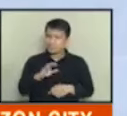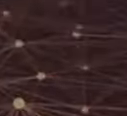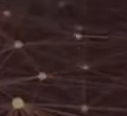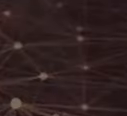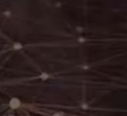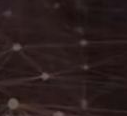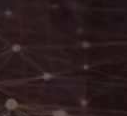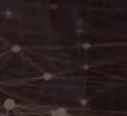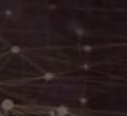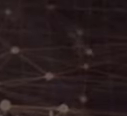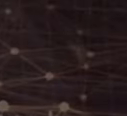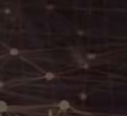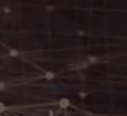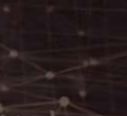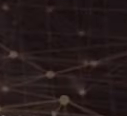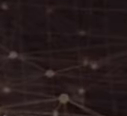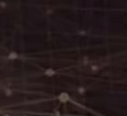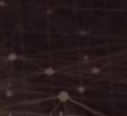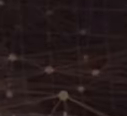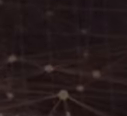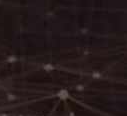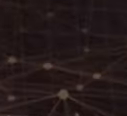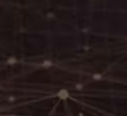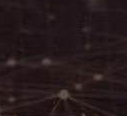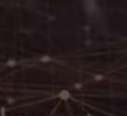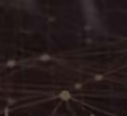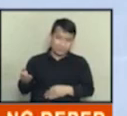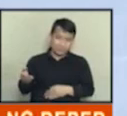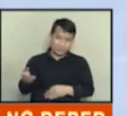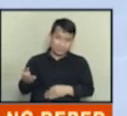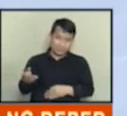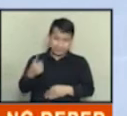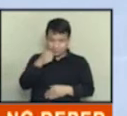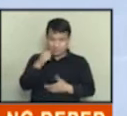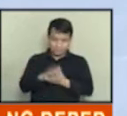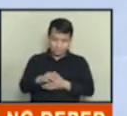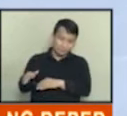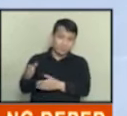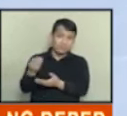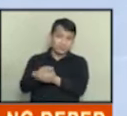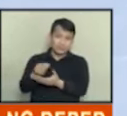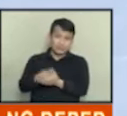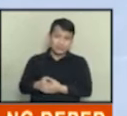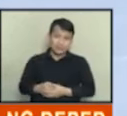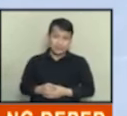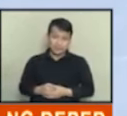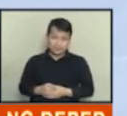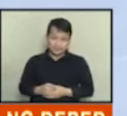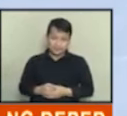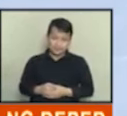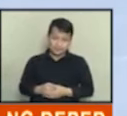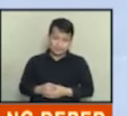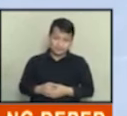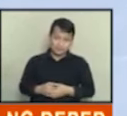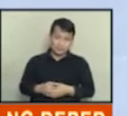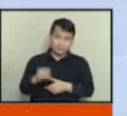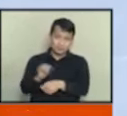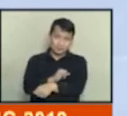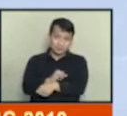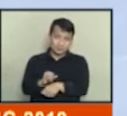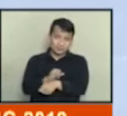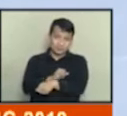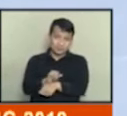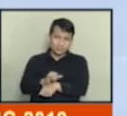nangyari po ito, sir? Hindi ko rin po alam sa babae. Binigay ko naman po lahat ng gusto. Papadala naman po ako. Lahat nga po ng pagpuprosigo ko sa